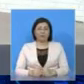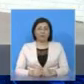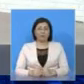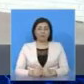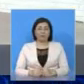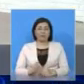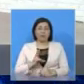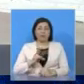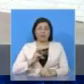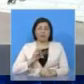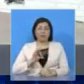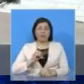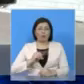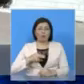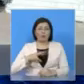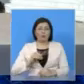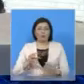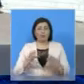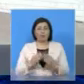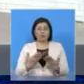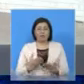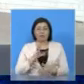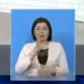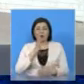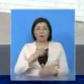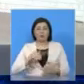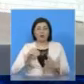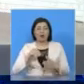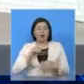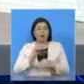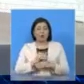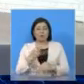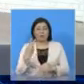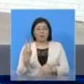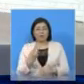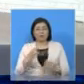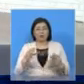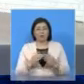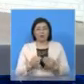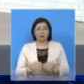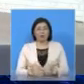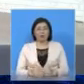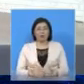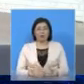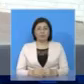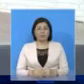бірақ Neo Plus компаниясы қазіргі таңда қосымша екі мобильдік топ